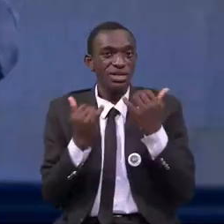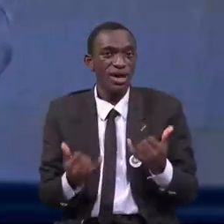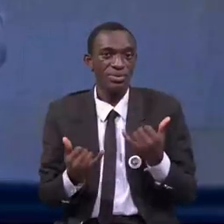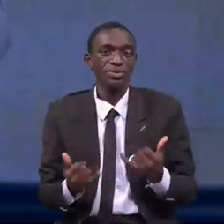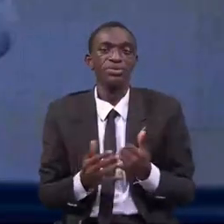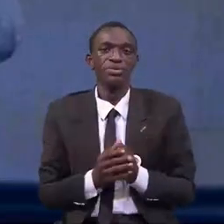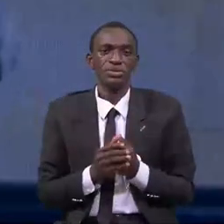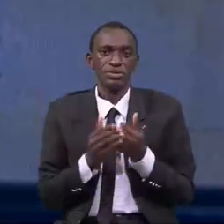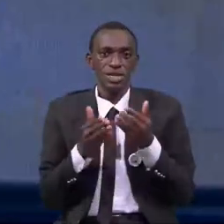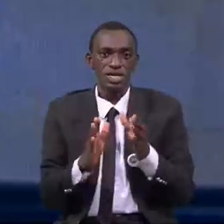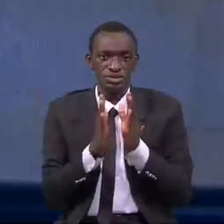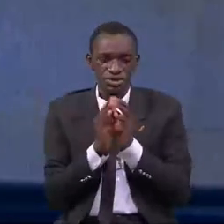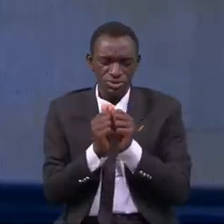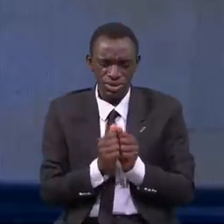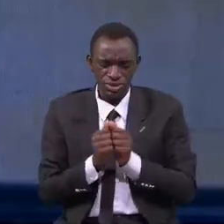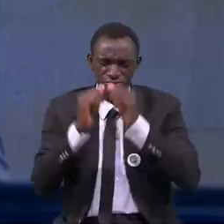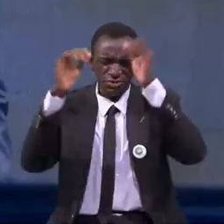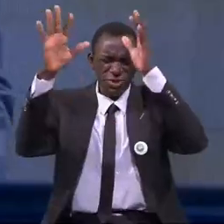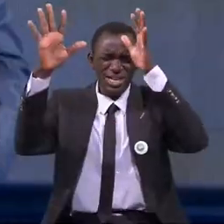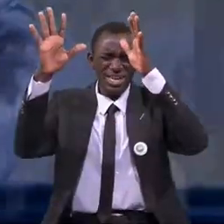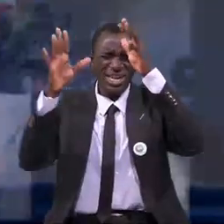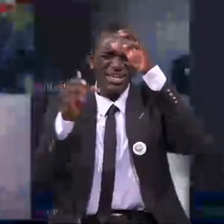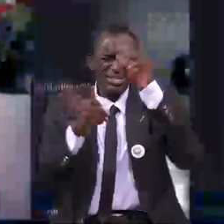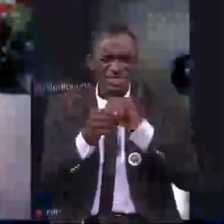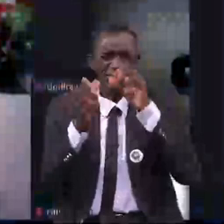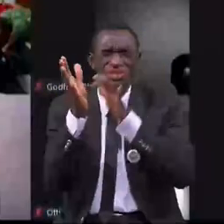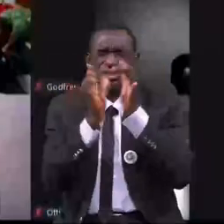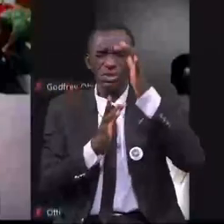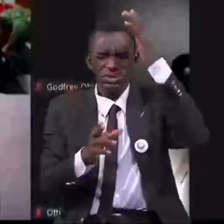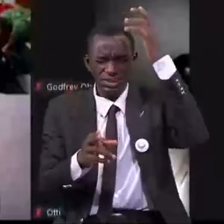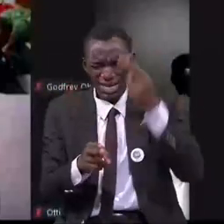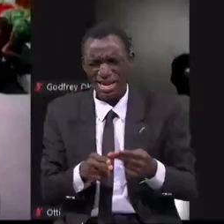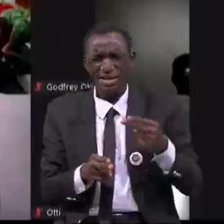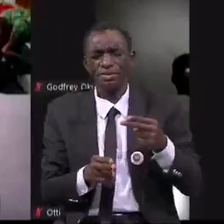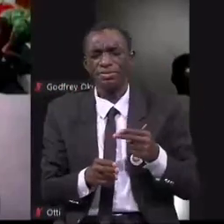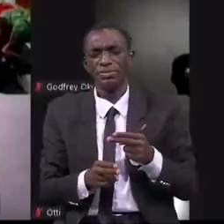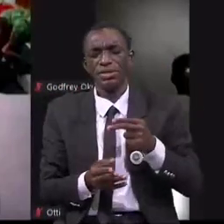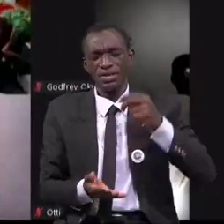maintenant Père au nom de Jésus-Christ